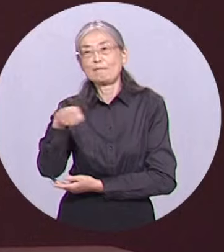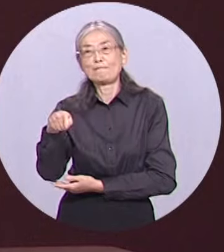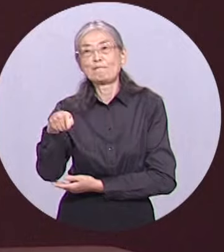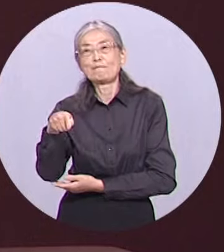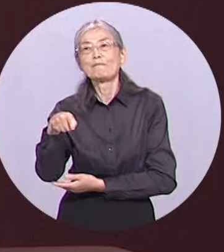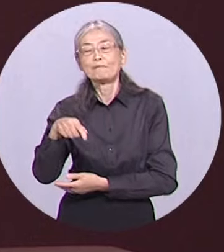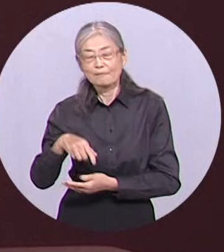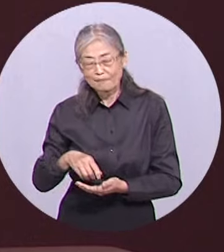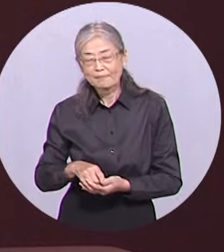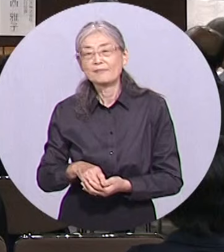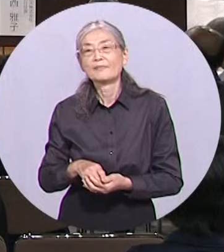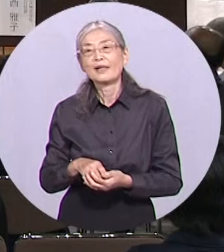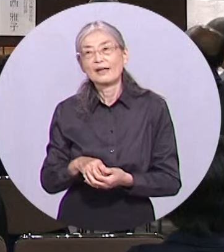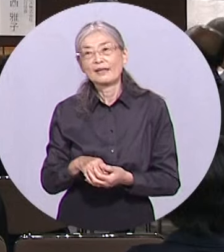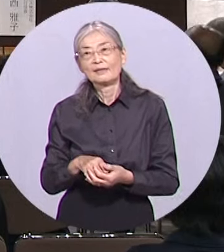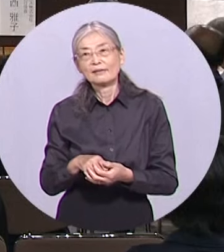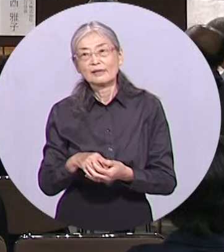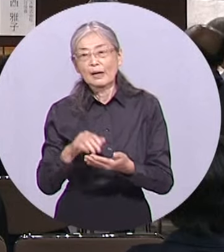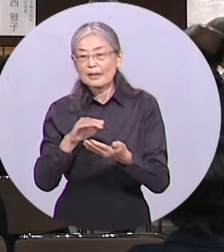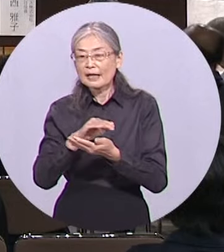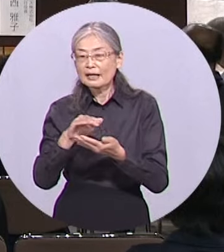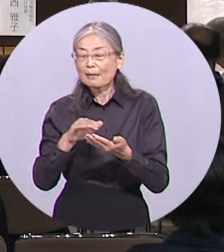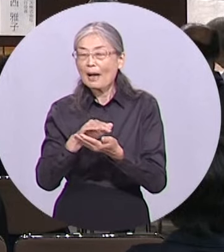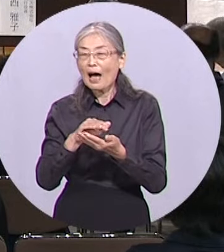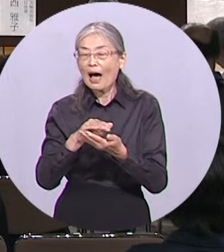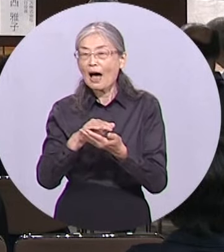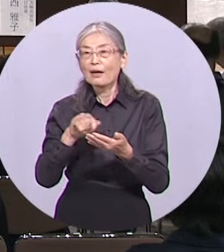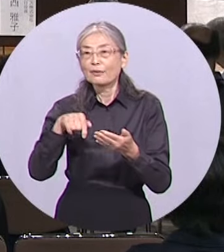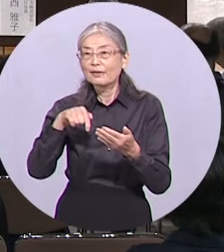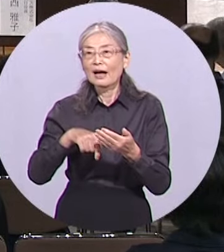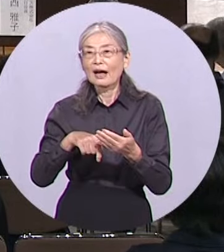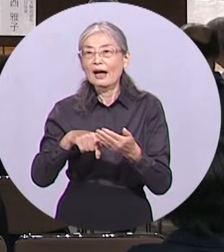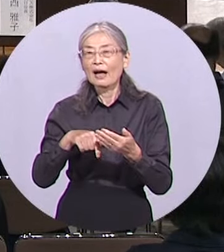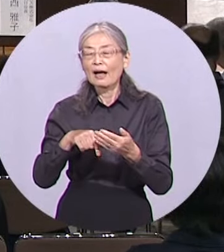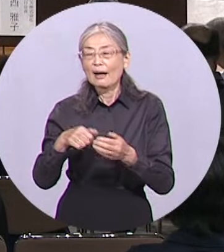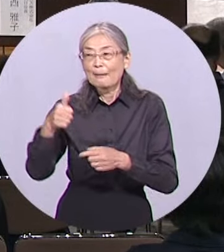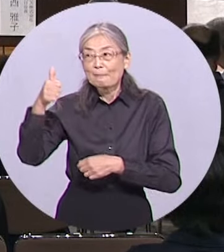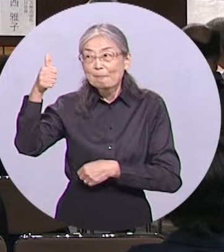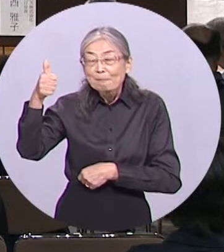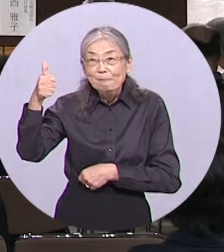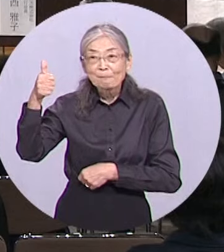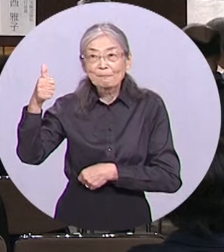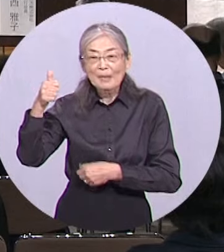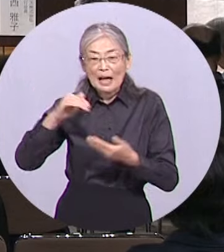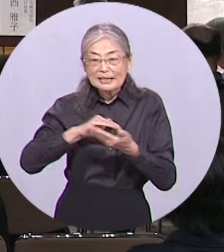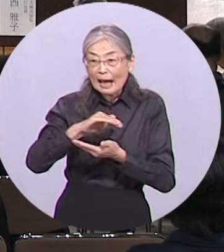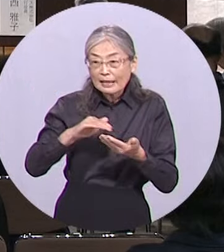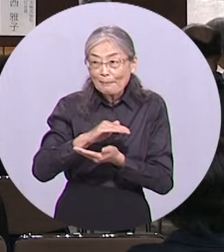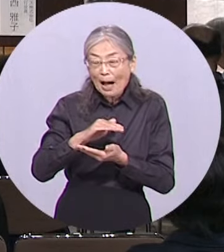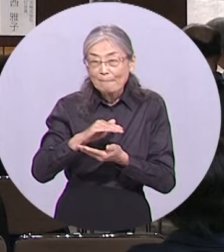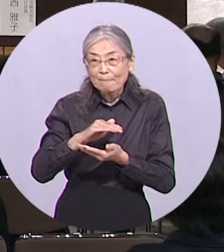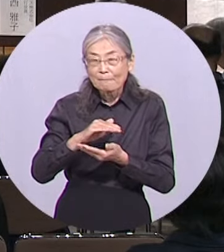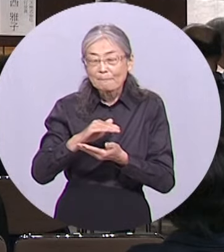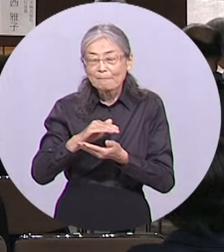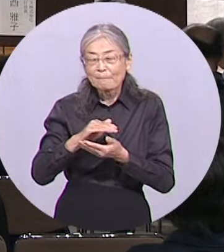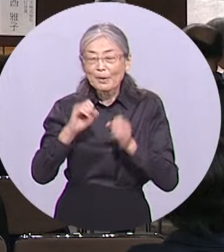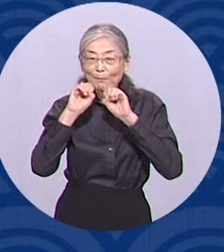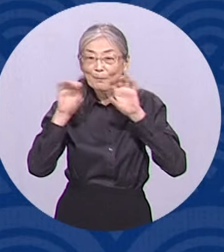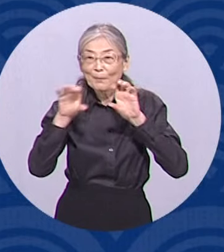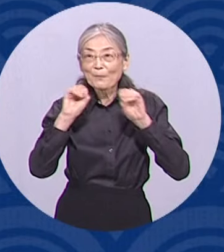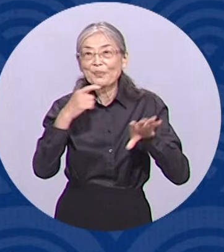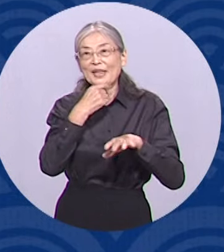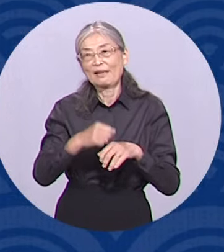ただいています。そして埼玉県では渋沢栄一は埼玉なんだ、これをぜひ PR したいということ